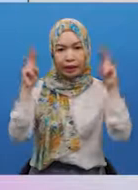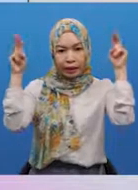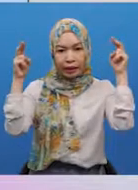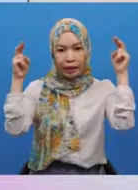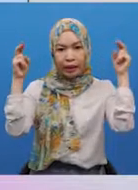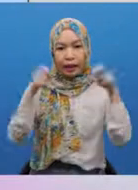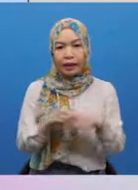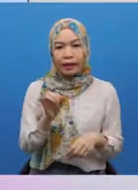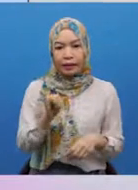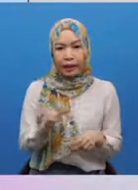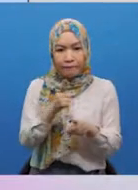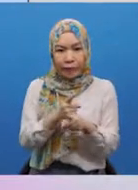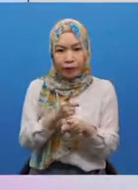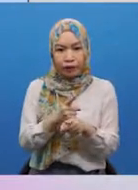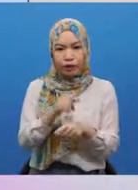Berhormat.